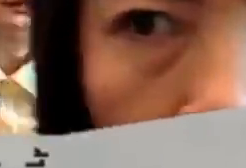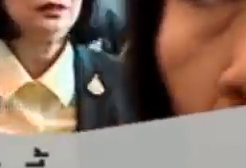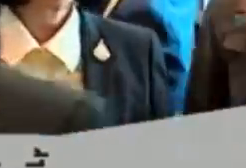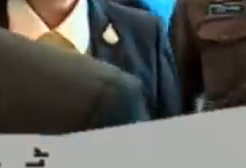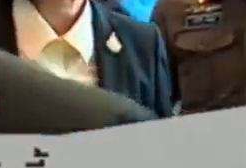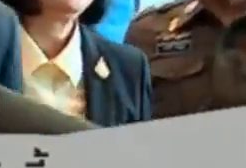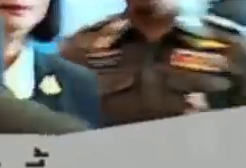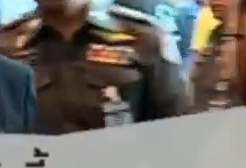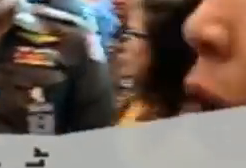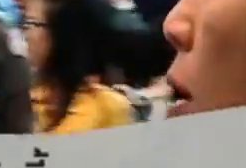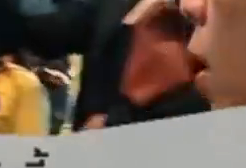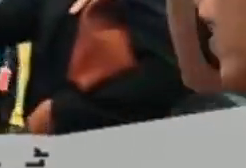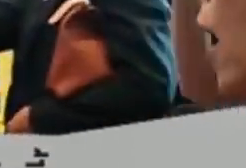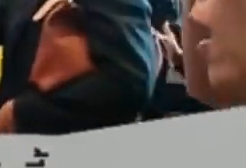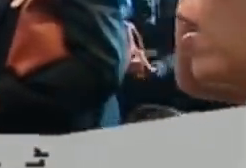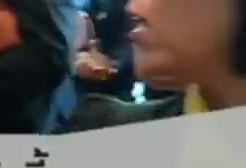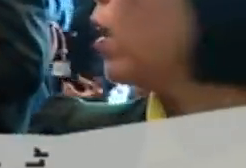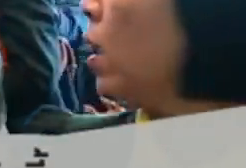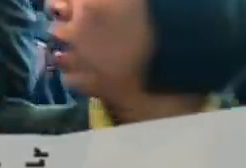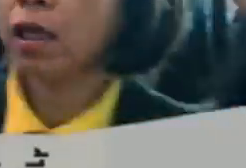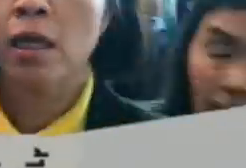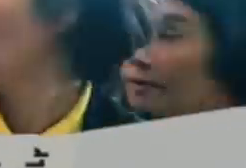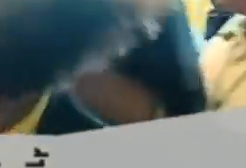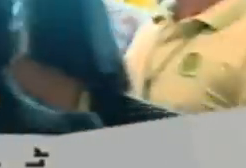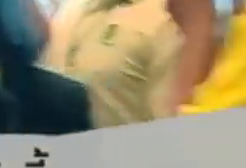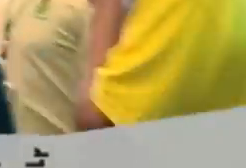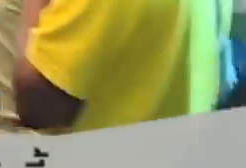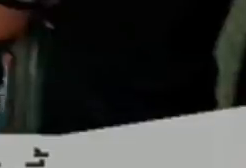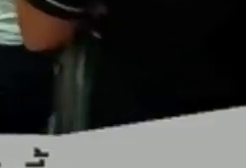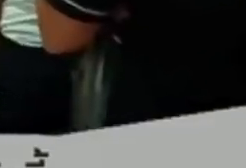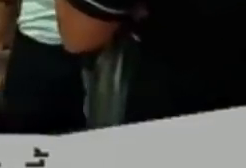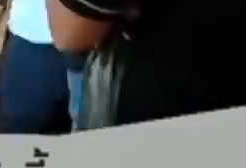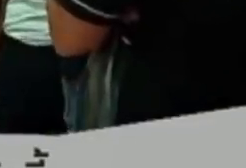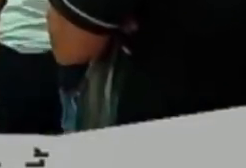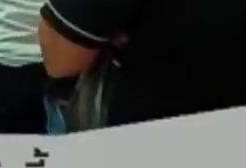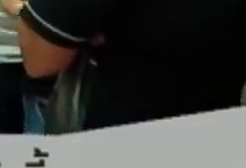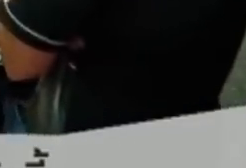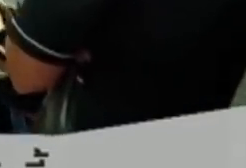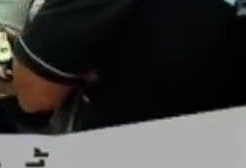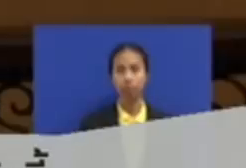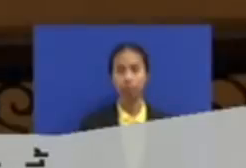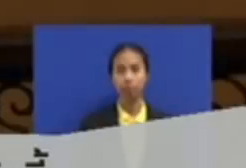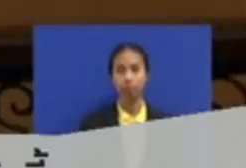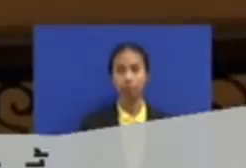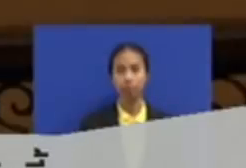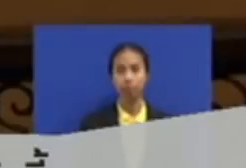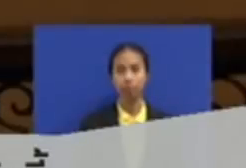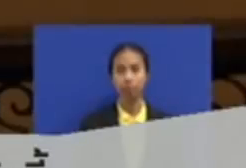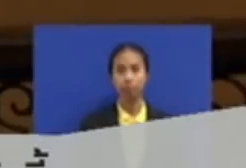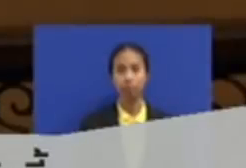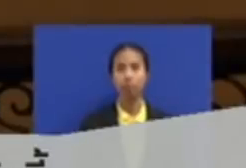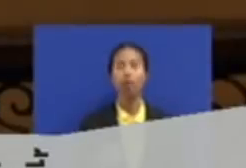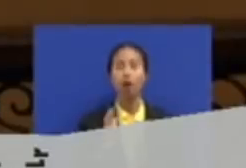นะครับทำให้นายแพทย์ชนน่านสีแก้วสสน่านพรรคเพื่อไทยได้ขอให้ยุติการอภิปรายและให้ลงมติว่าคว